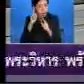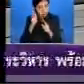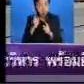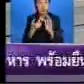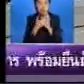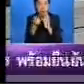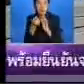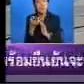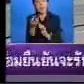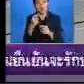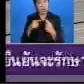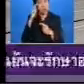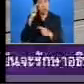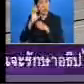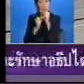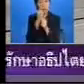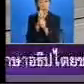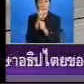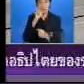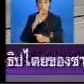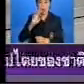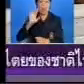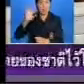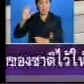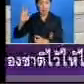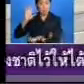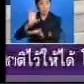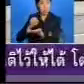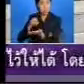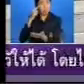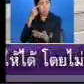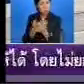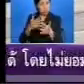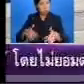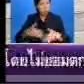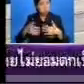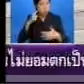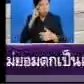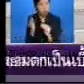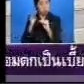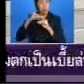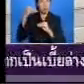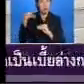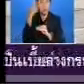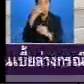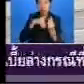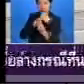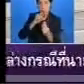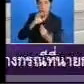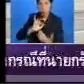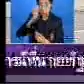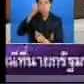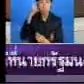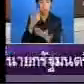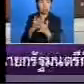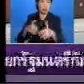านี้และเชื่อว่าในปีงบประมาณปี53นั้นการจัดเก็บรายได้ครับจะดีขึ้นตามเศรษฐกิจที่ฟื้นตัวซึ่งคลังนะฮะมีการพิจารณาการปรับโ